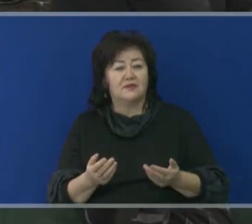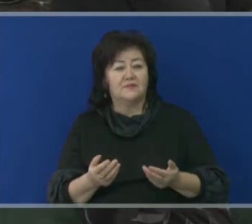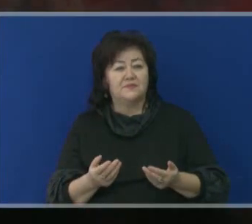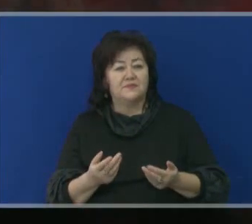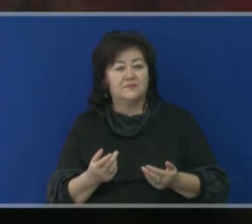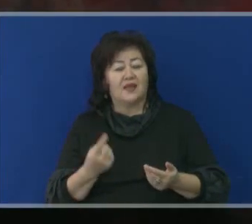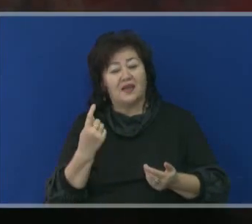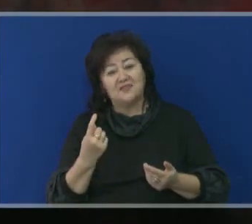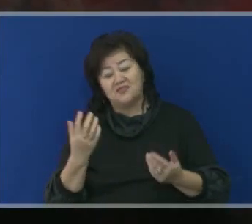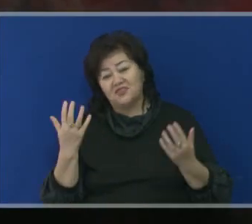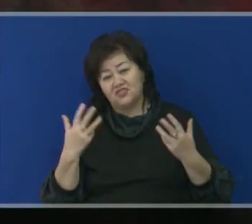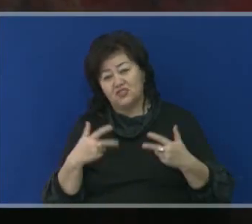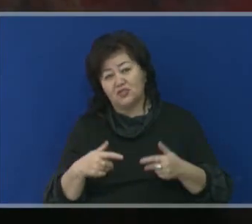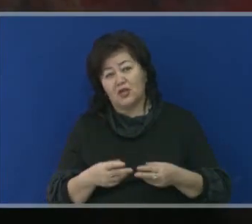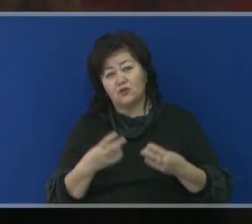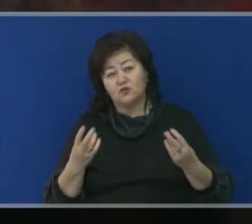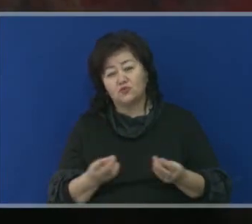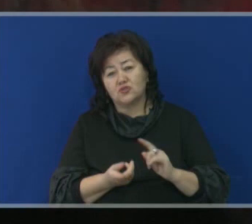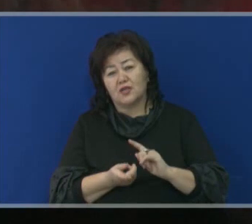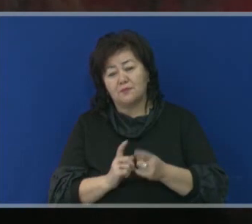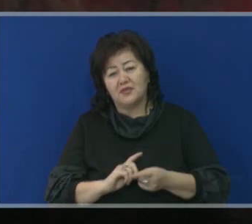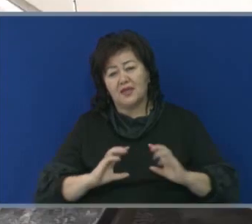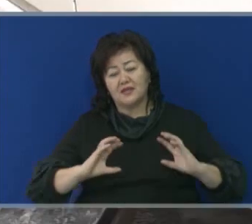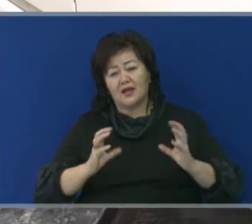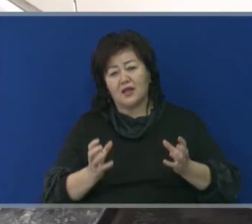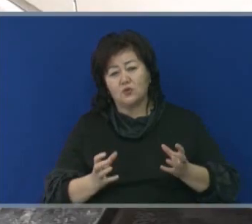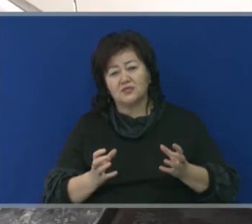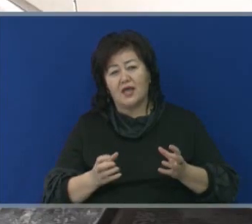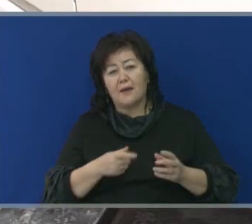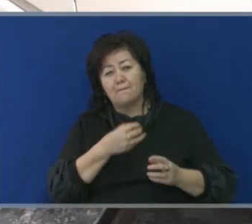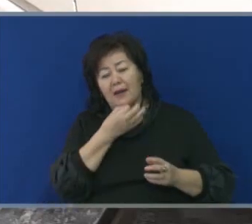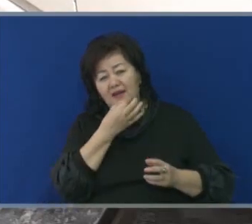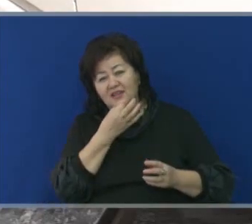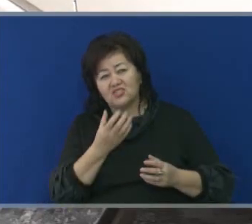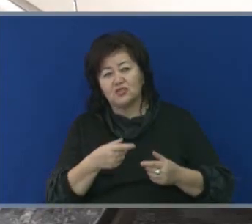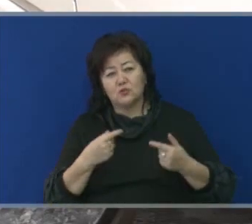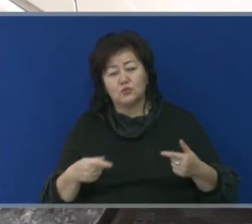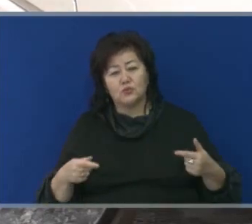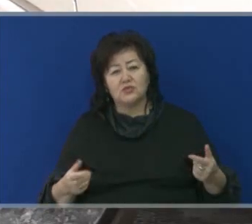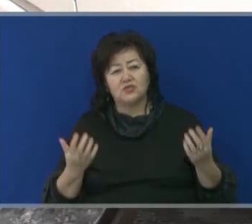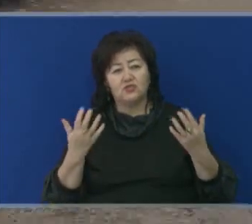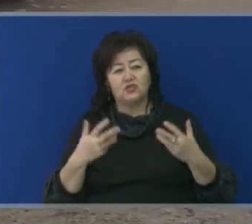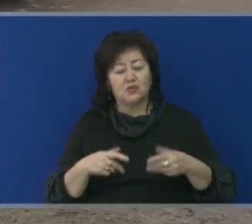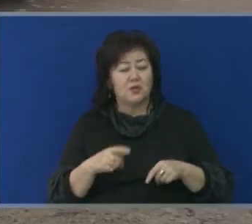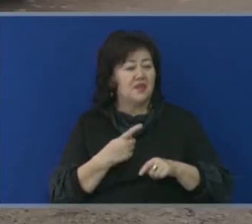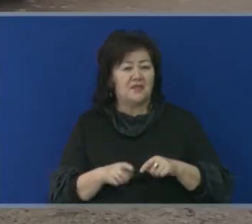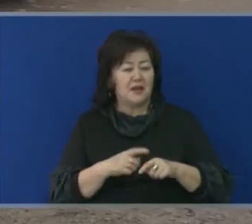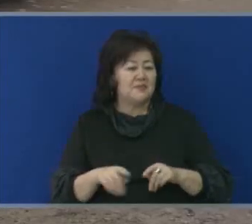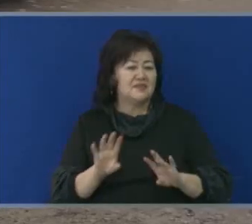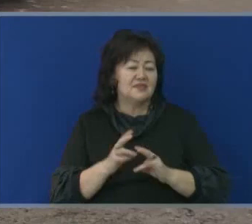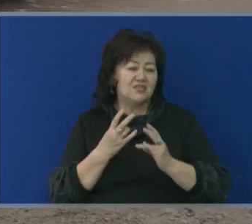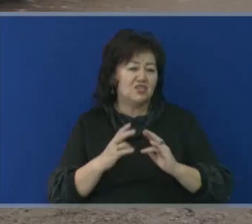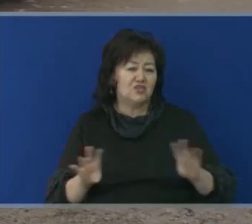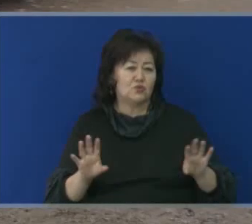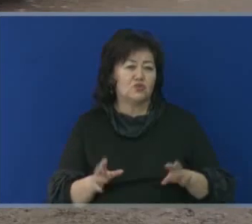Одни считают, что менять колеса нужно как можно раньше, наблюдая за сменой погоды. Другие же, напротив, считают, что можно не торопиться и еще есть